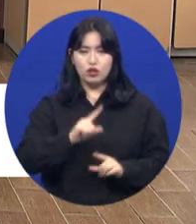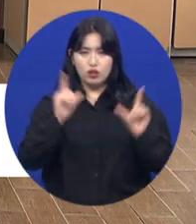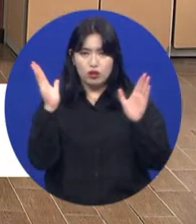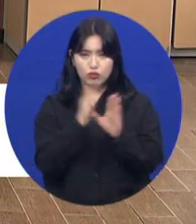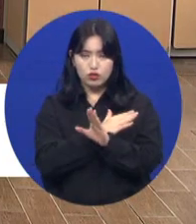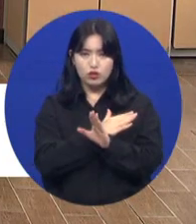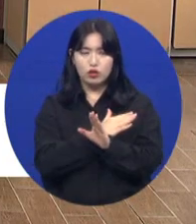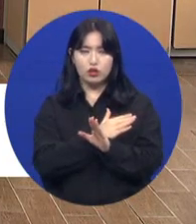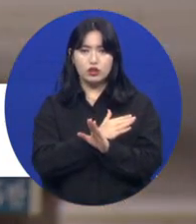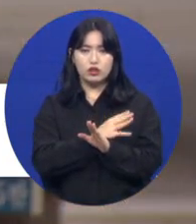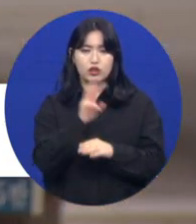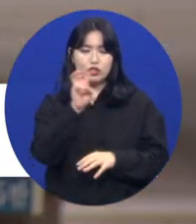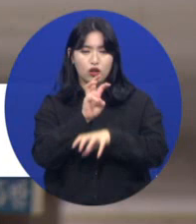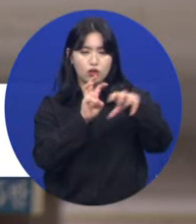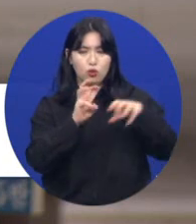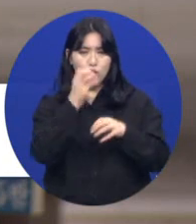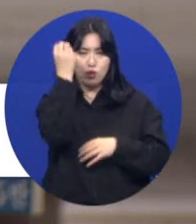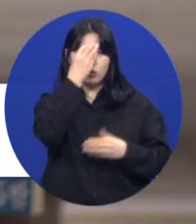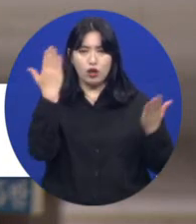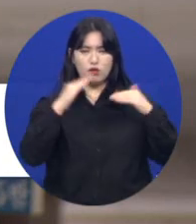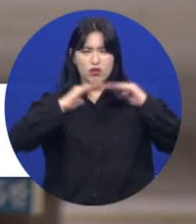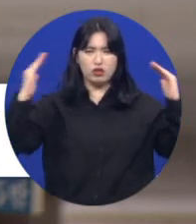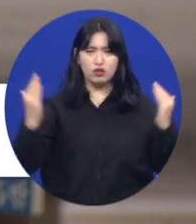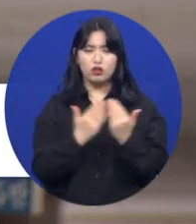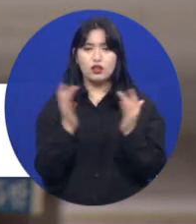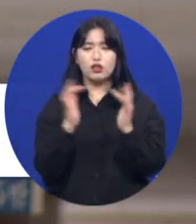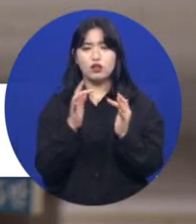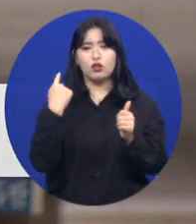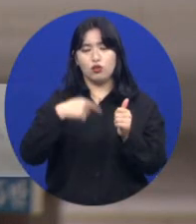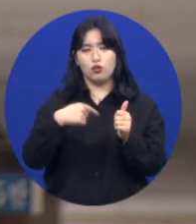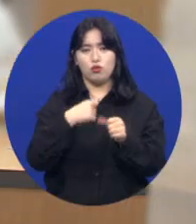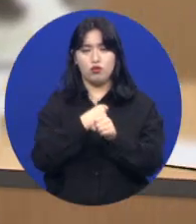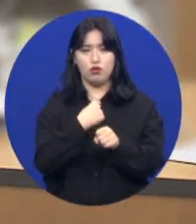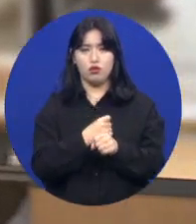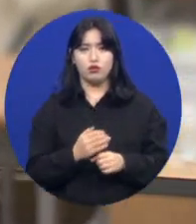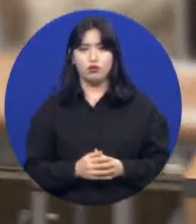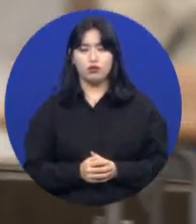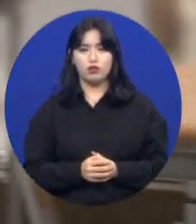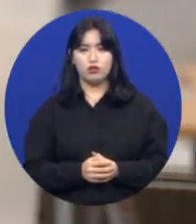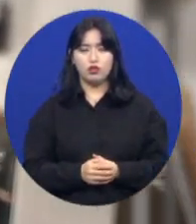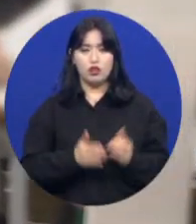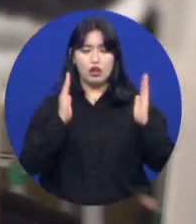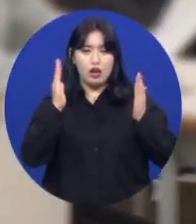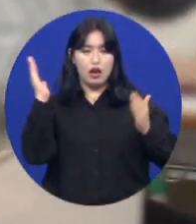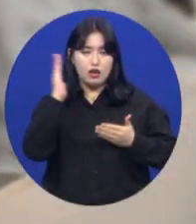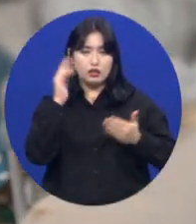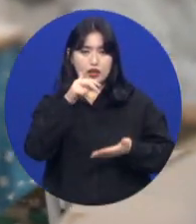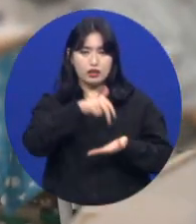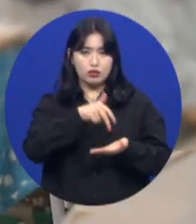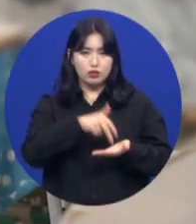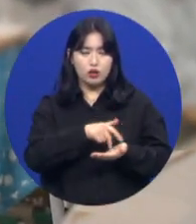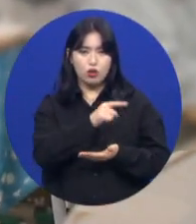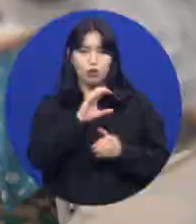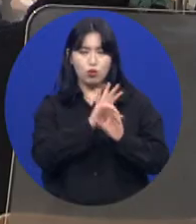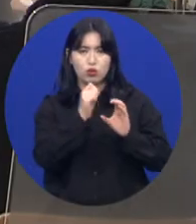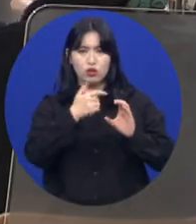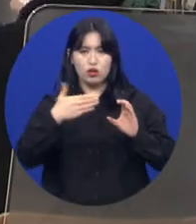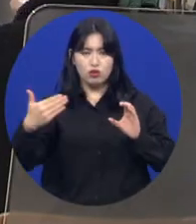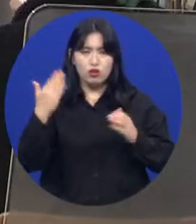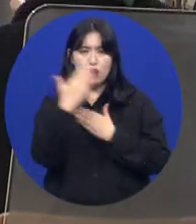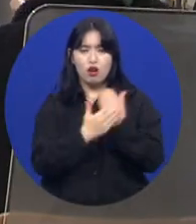26일부터는 30개 고등학교 전체가 원격 수업에 들어갑니다. 수험생들은